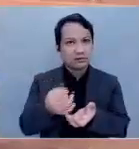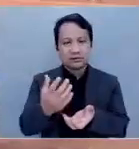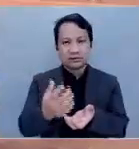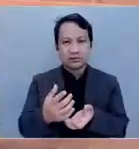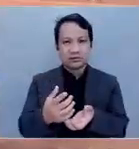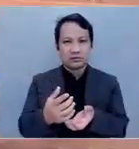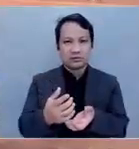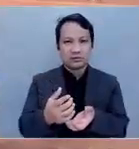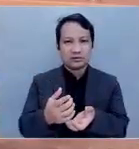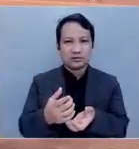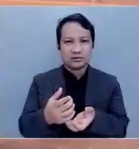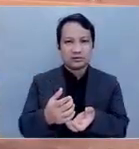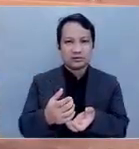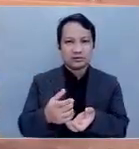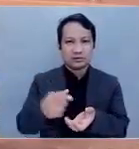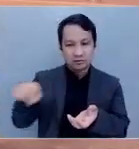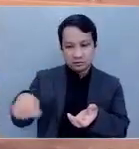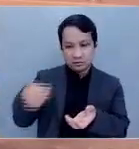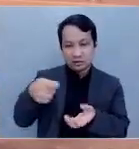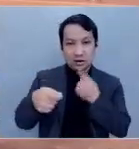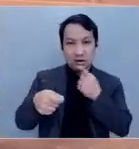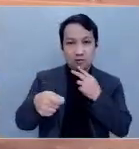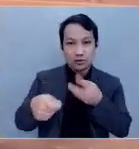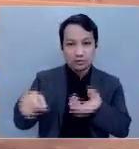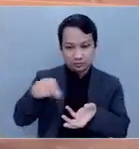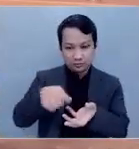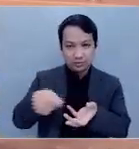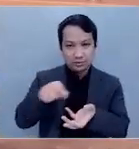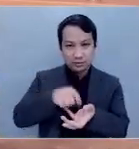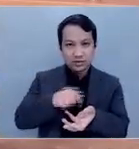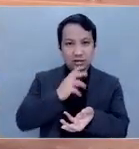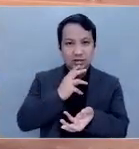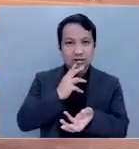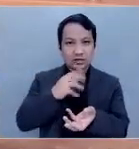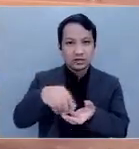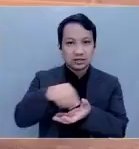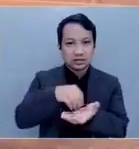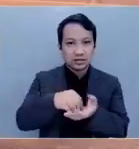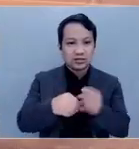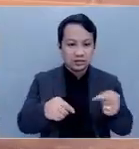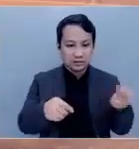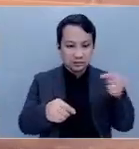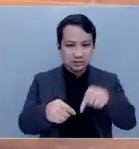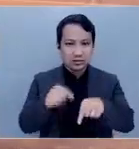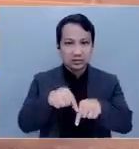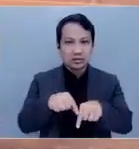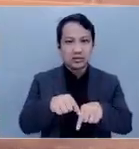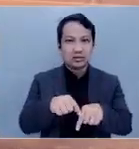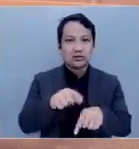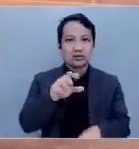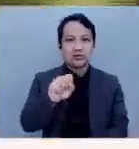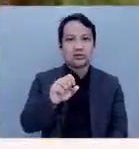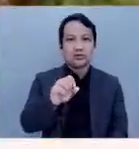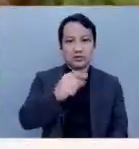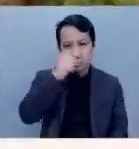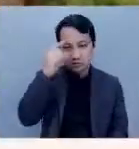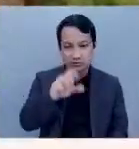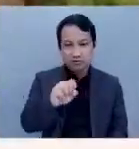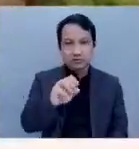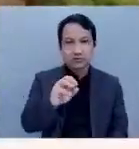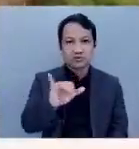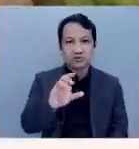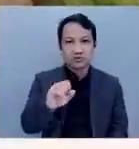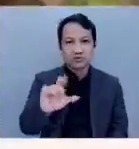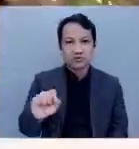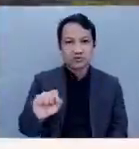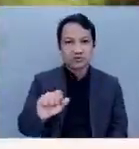around 2 teaspoons yan. Okay. Ng tubig sa 1 tablespoon ng soy sauce. Okay. So, parang